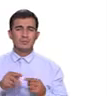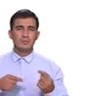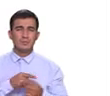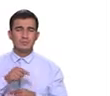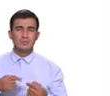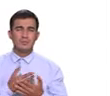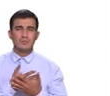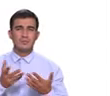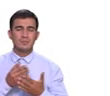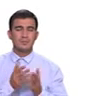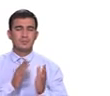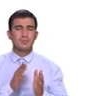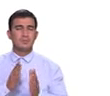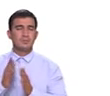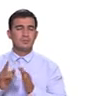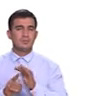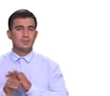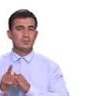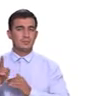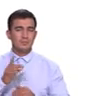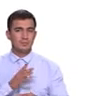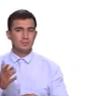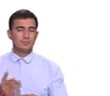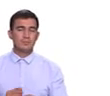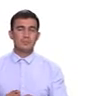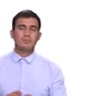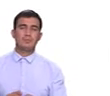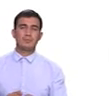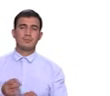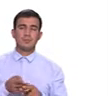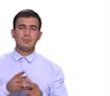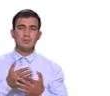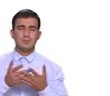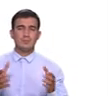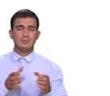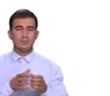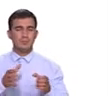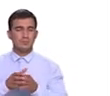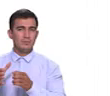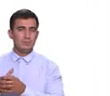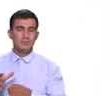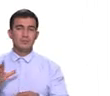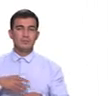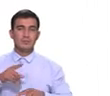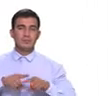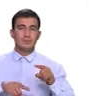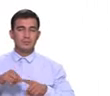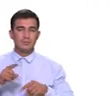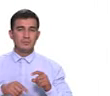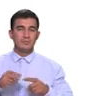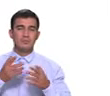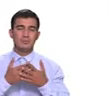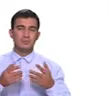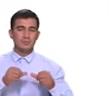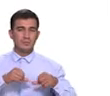qancha bosqichlardan o'tgan edi. Va ushbu bosqichlar dastlab ibtidoiy tuda bo'lsa, keyinchalik urug' va